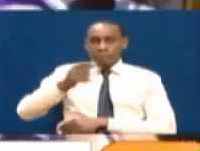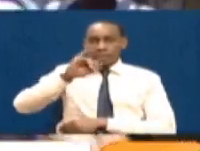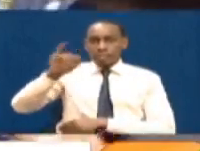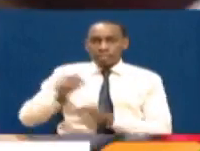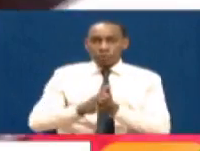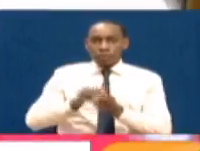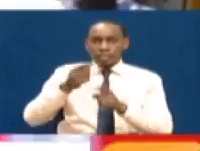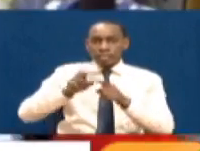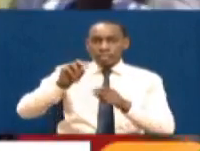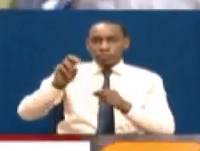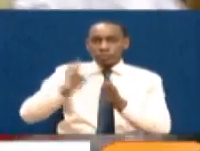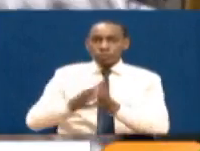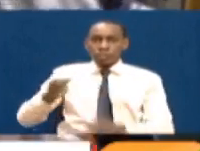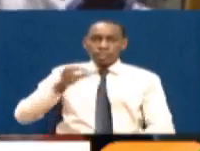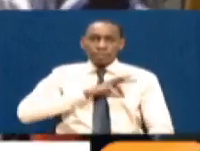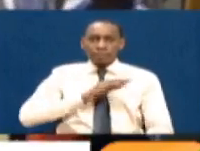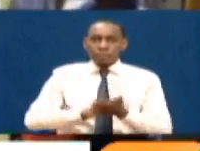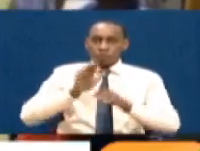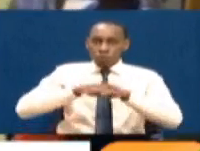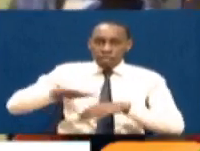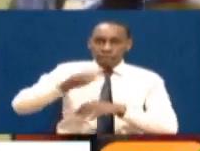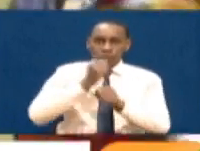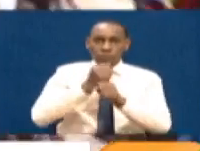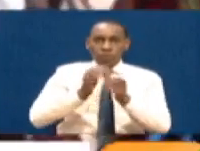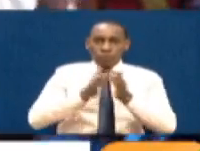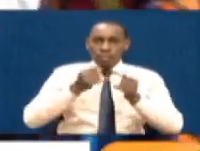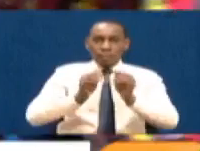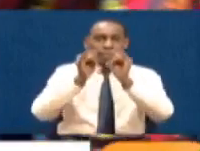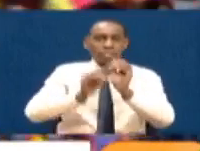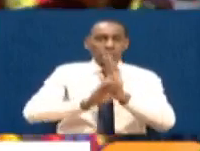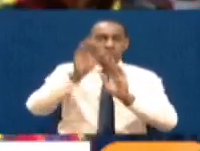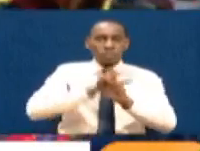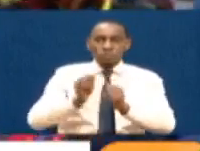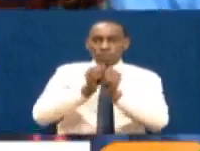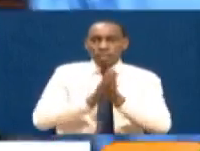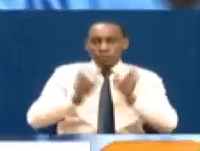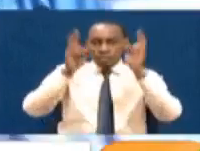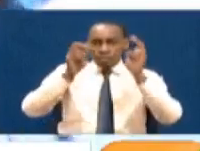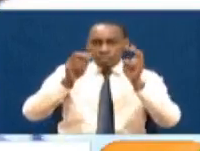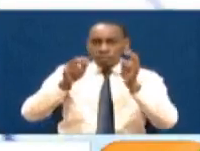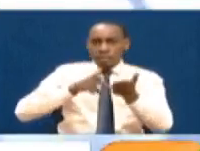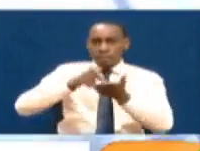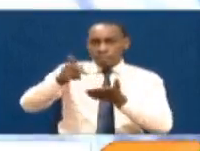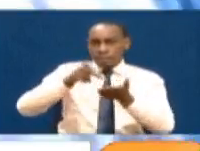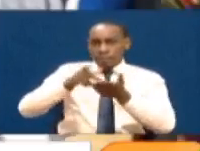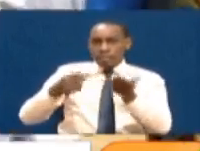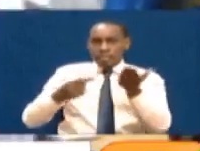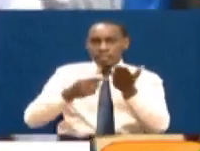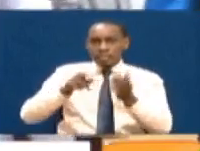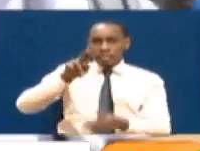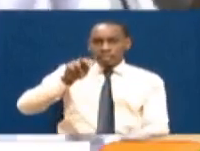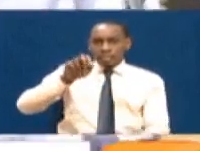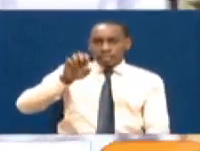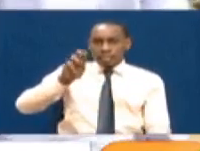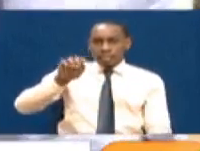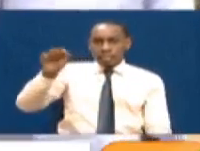marupurupu, mazingira bora ya kufanyia kazi, utekelezaji wa mtaala mpya pamoja na swala la mfumo wa malipo wa kiteknolojia NEMIS.